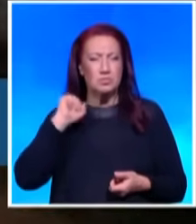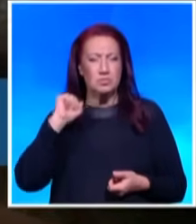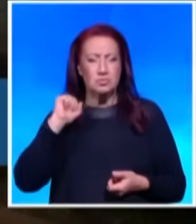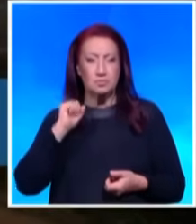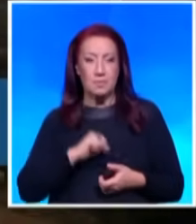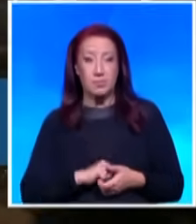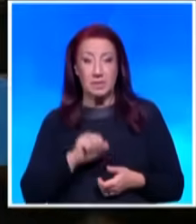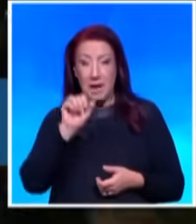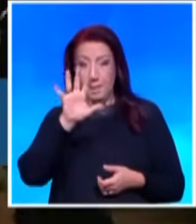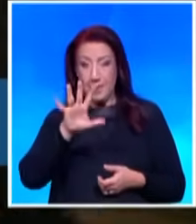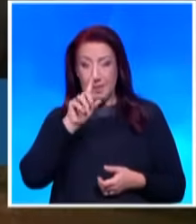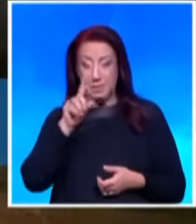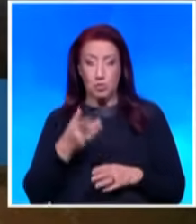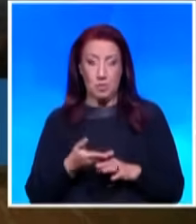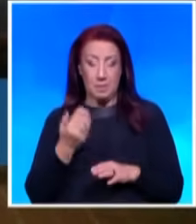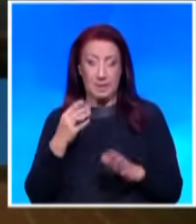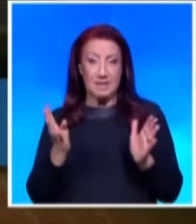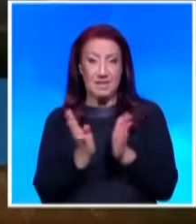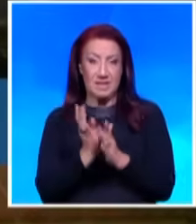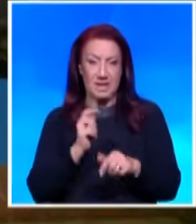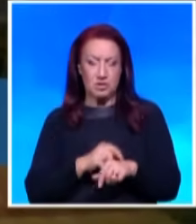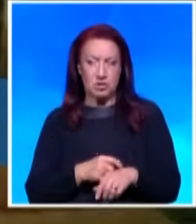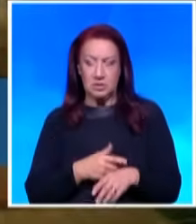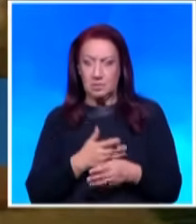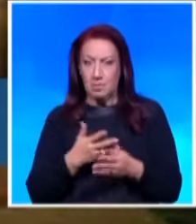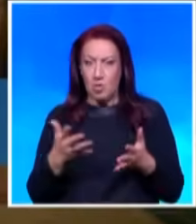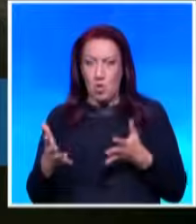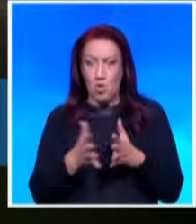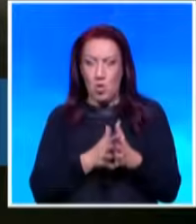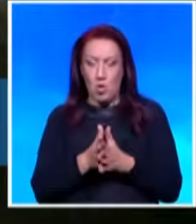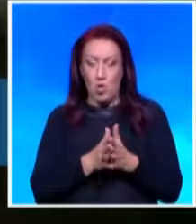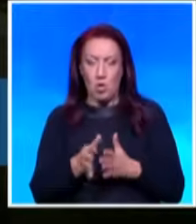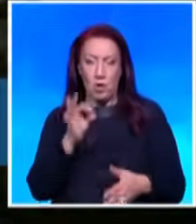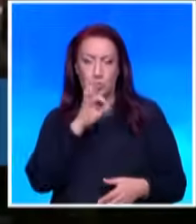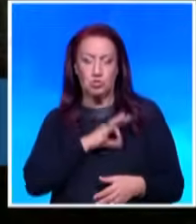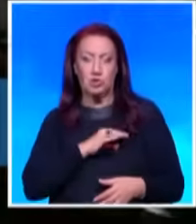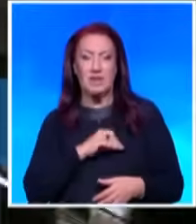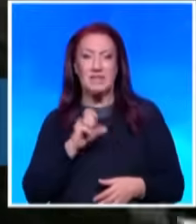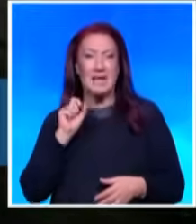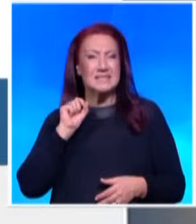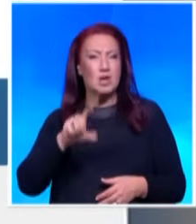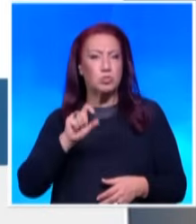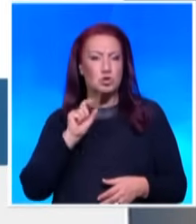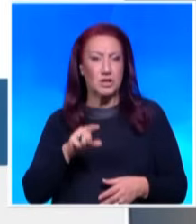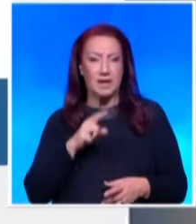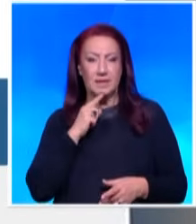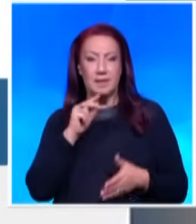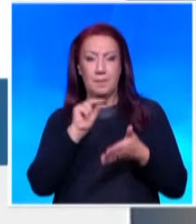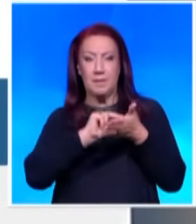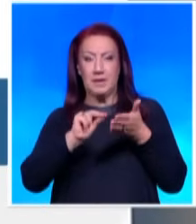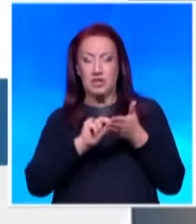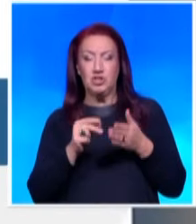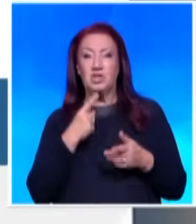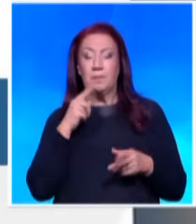5 минути преди 19 часа в сряда хиляди абонати на един от мобилните оператори получават съобщението. Или с надпис от